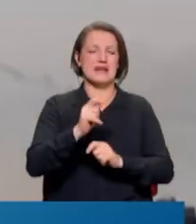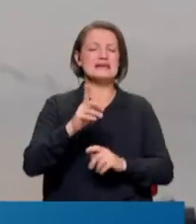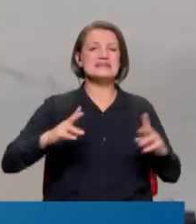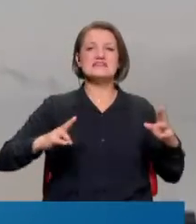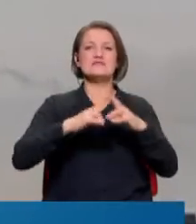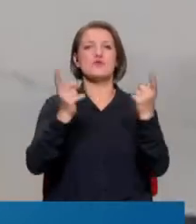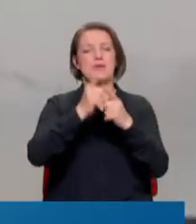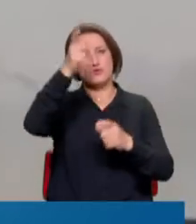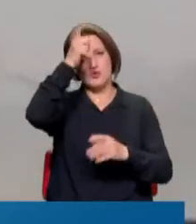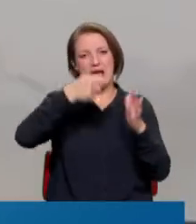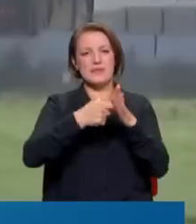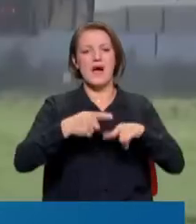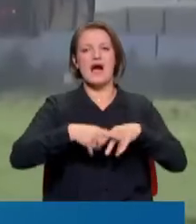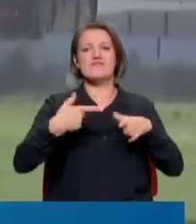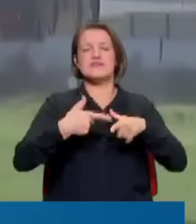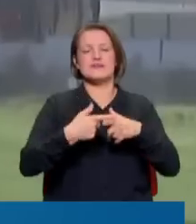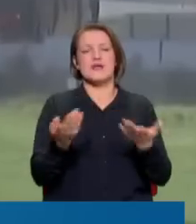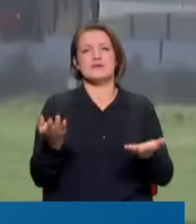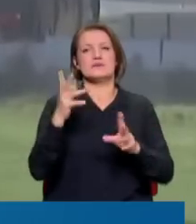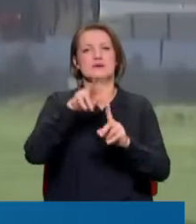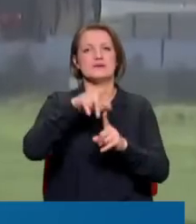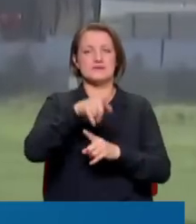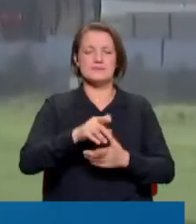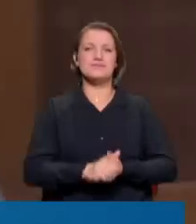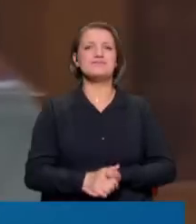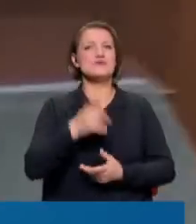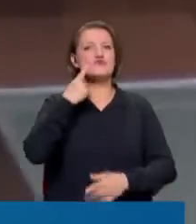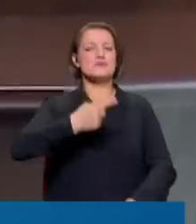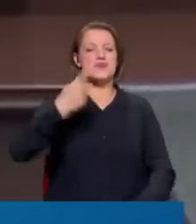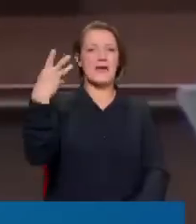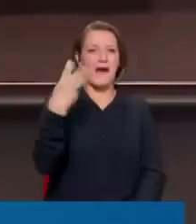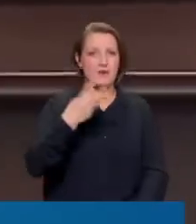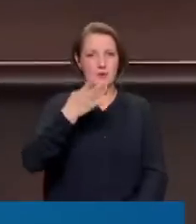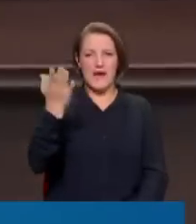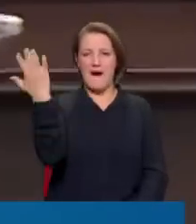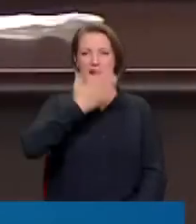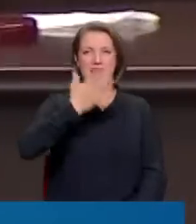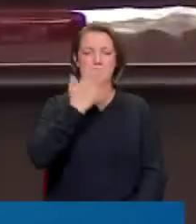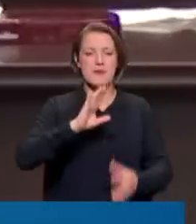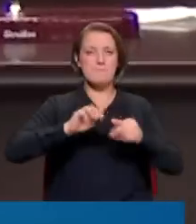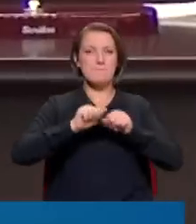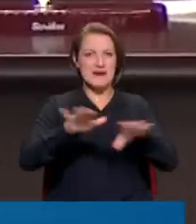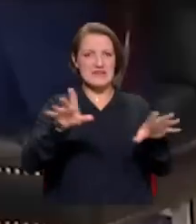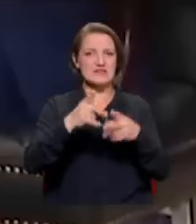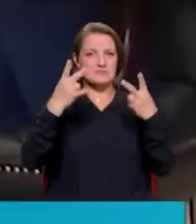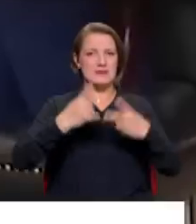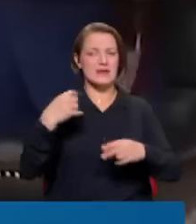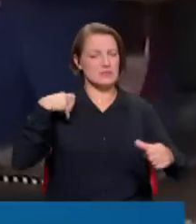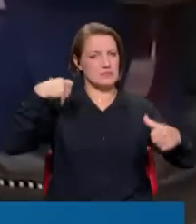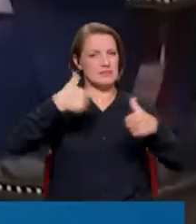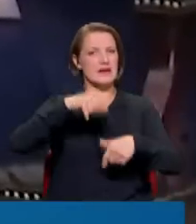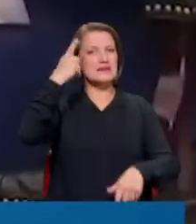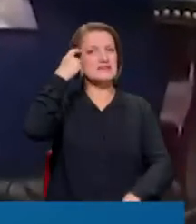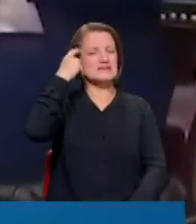zirveye taraflar için garantörlük mekanizması kurulsun dedi Cumhurbaşkanı Erdoğan Arapça paylaştığı mesajda bir kez daha